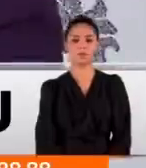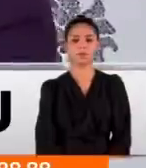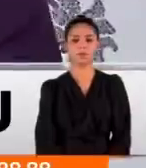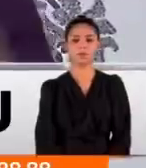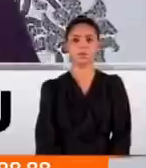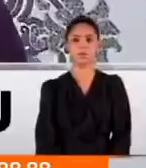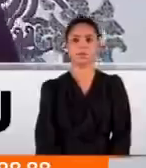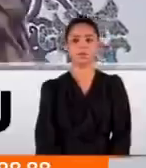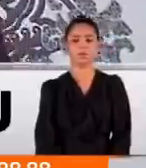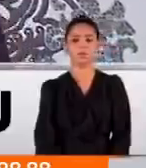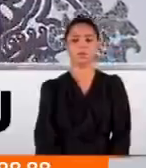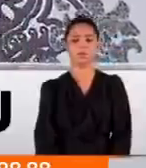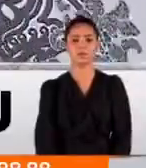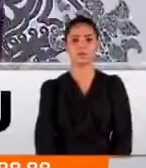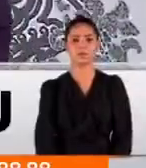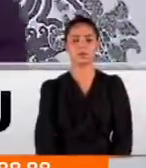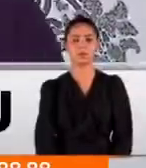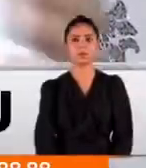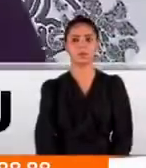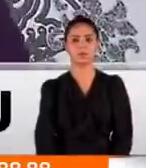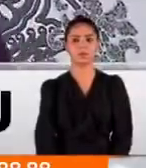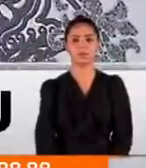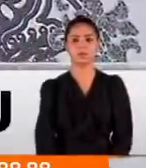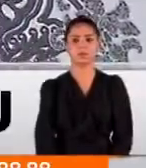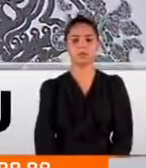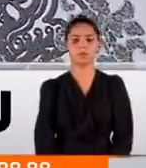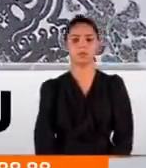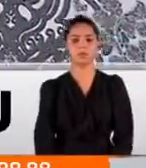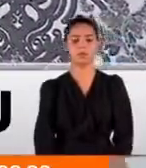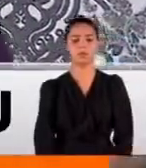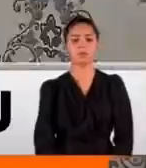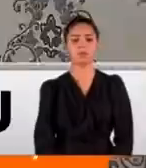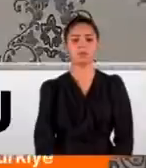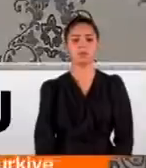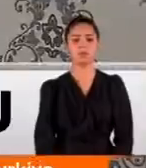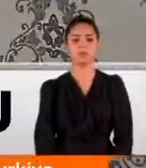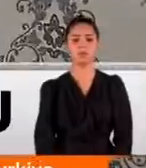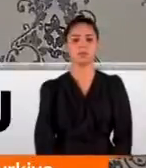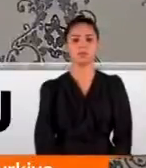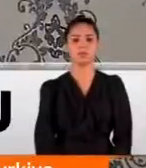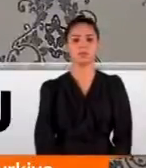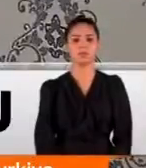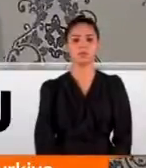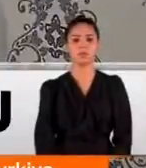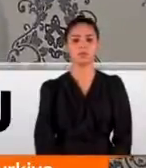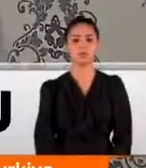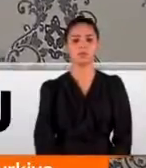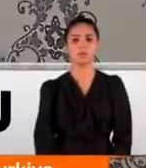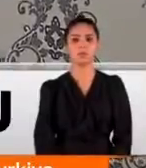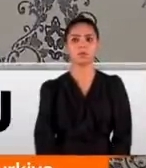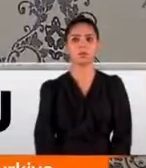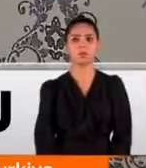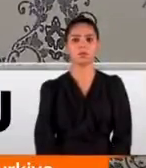Benim çocuğum göz göre göre ölüme gitti. Benim kolumu kanadımı kırdılar. Zayıflayıp bir yuva kurmayı hayal ediyordu